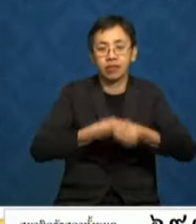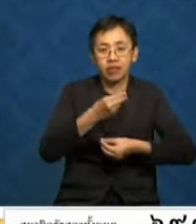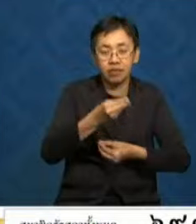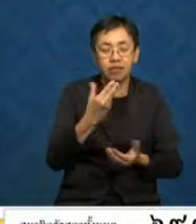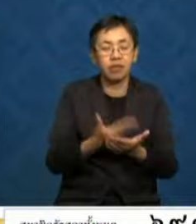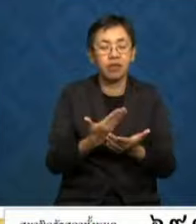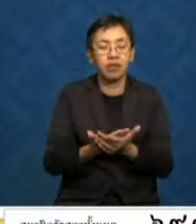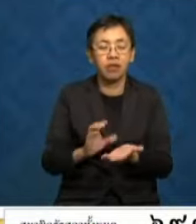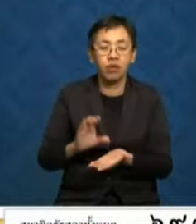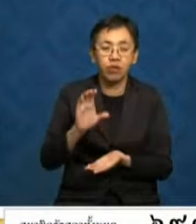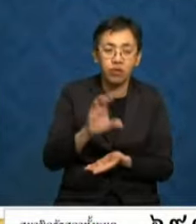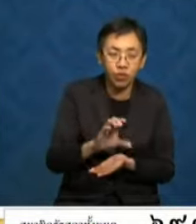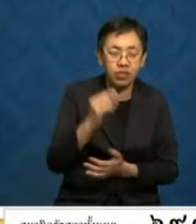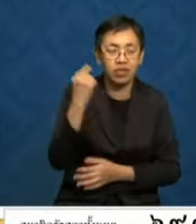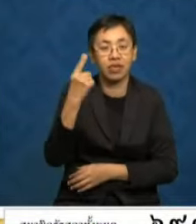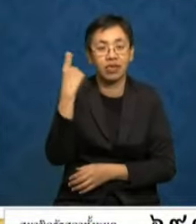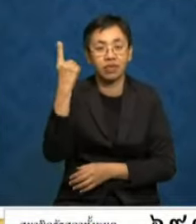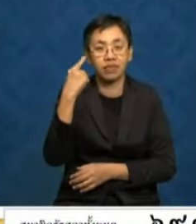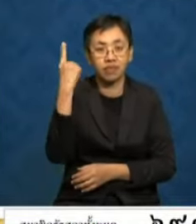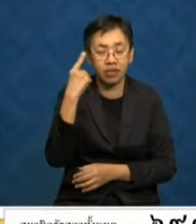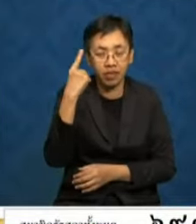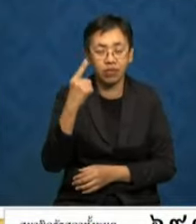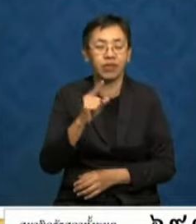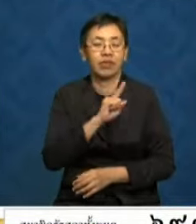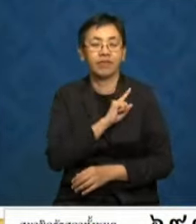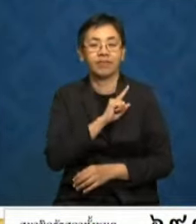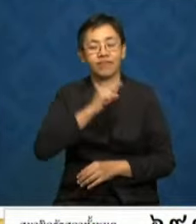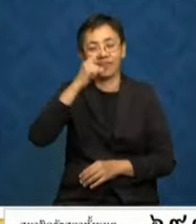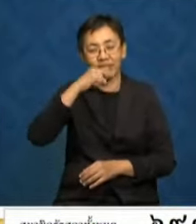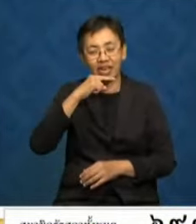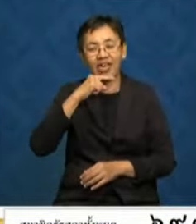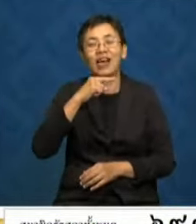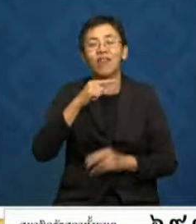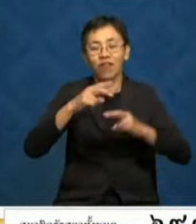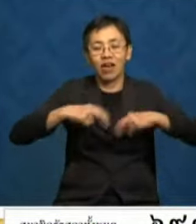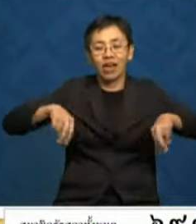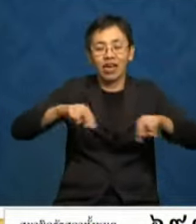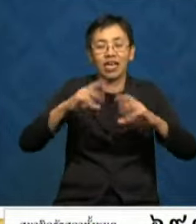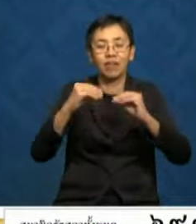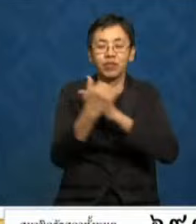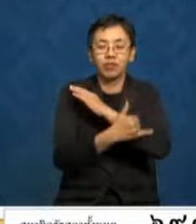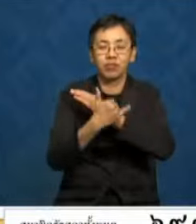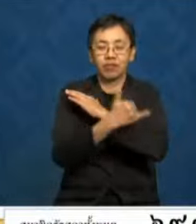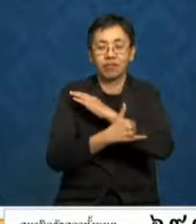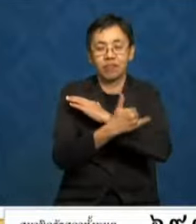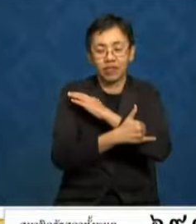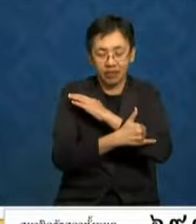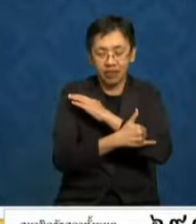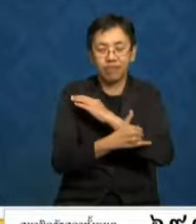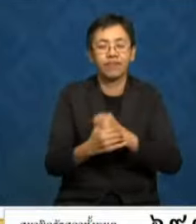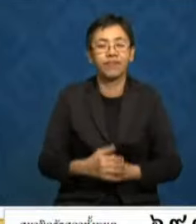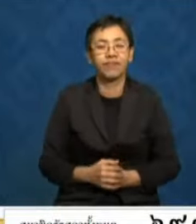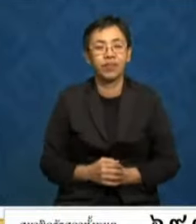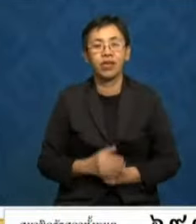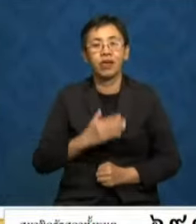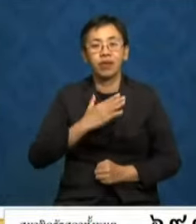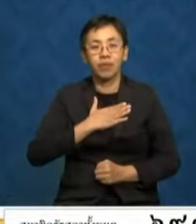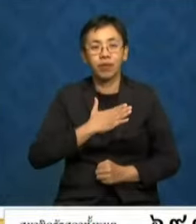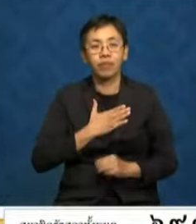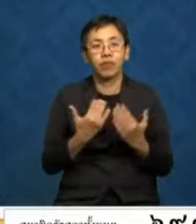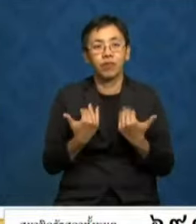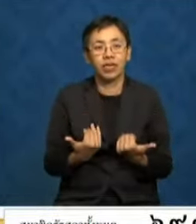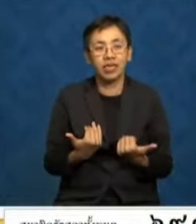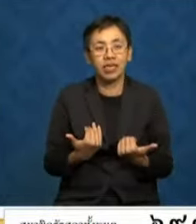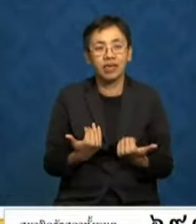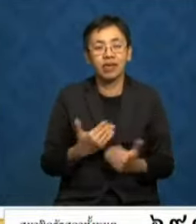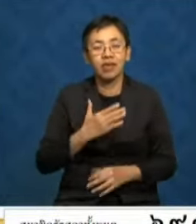งทุนการท่องเที่ยวรวมถึงบทบาทของไทยในเวทีระหว่างประเทศอีกด้วยเพราะฉะนั้นผมในวันนี้จ